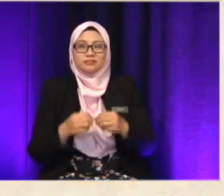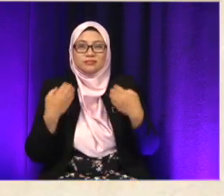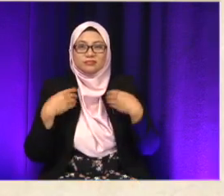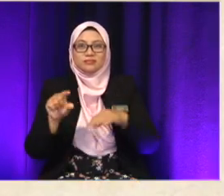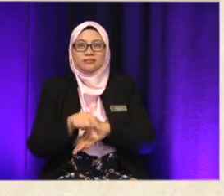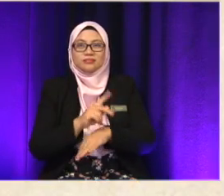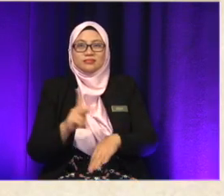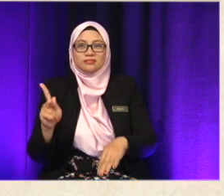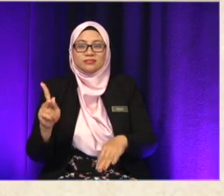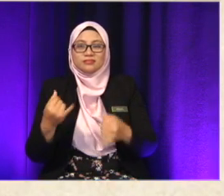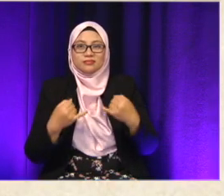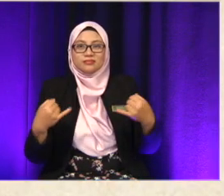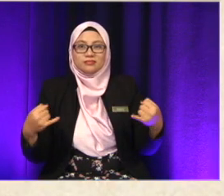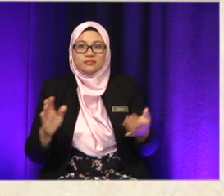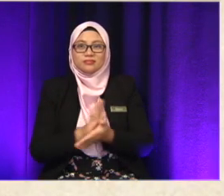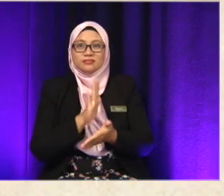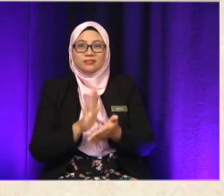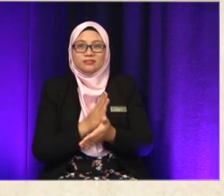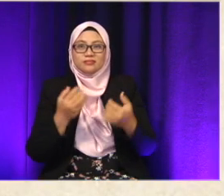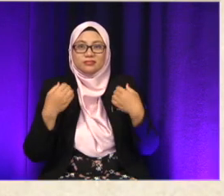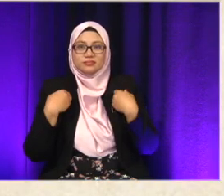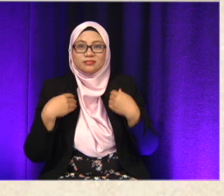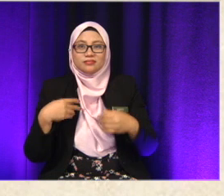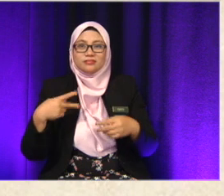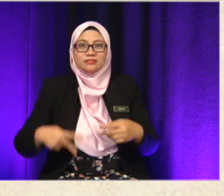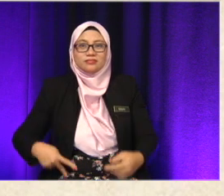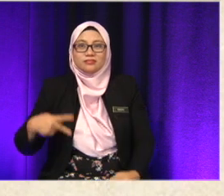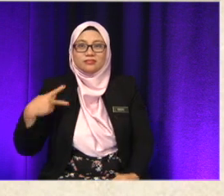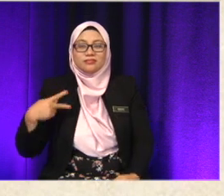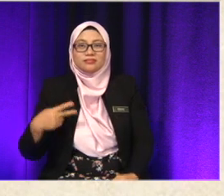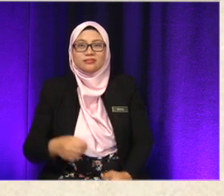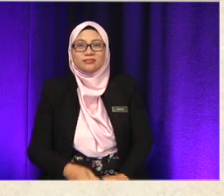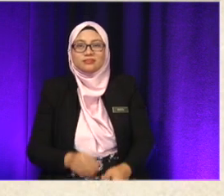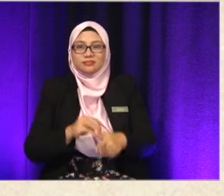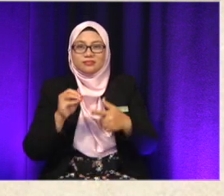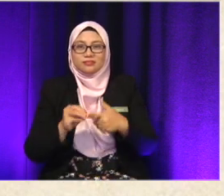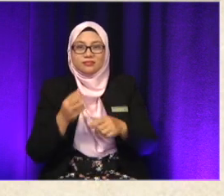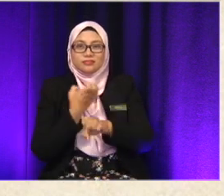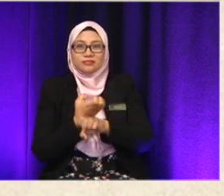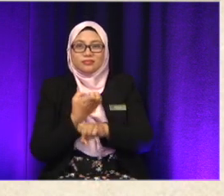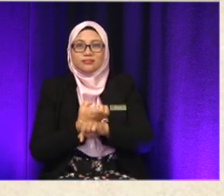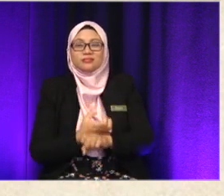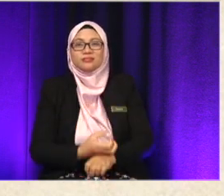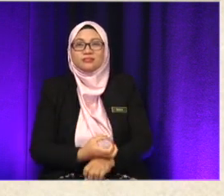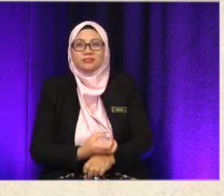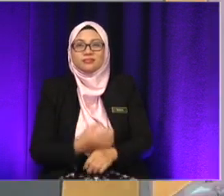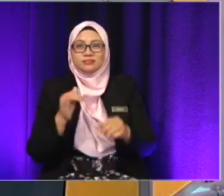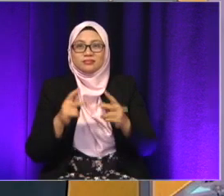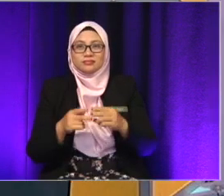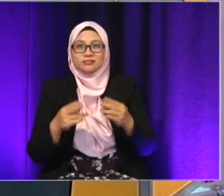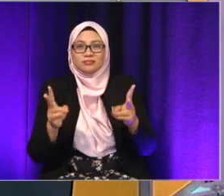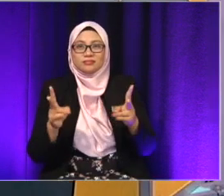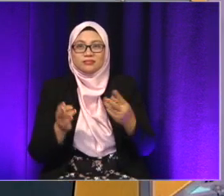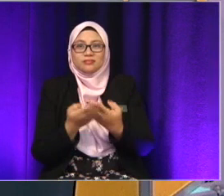jenis kertas, ada guna jenis kain ataupun keluli. Paling mudah sekarang yang kita tengok iaitu dia